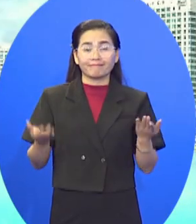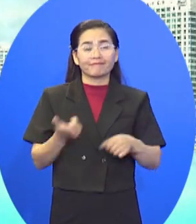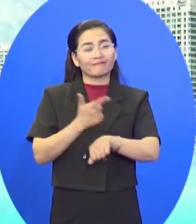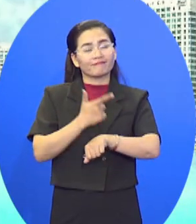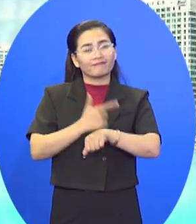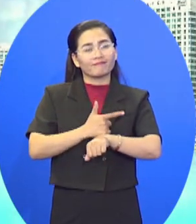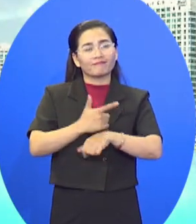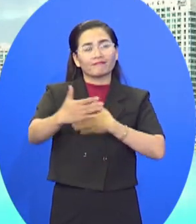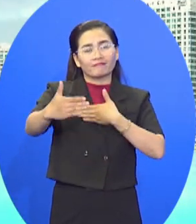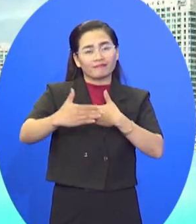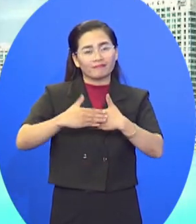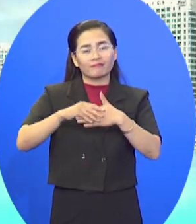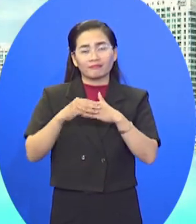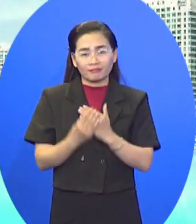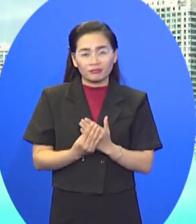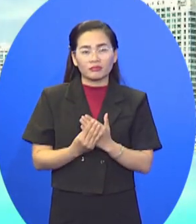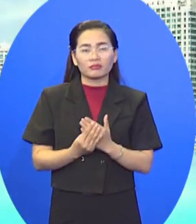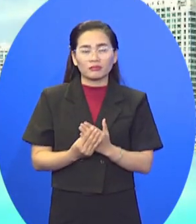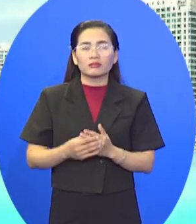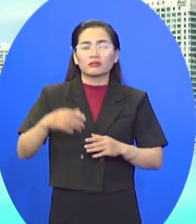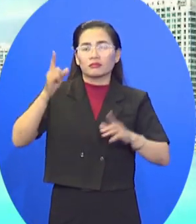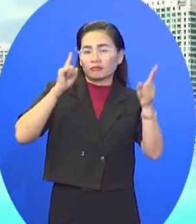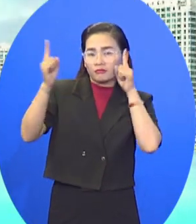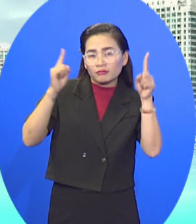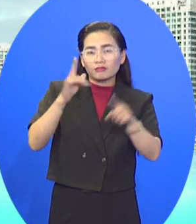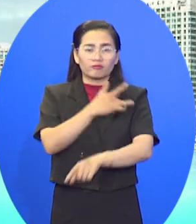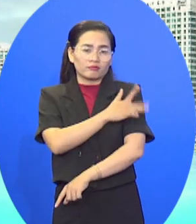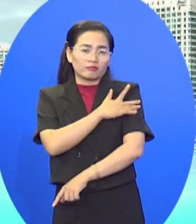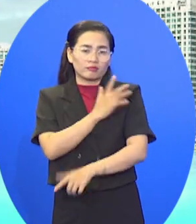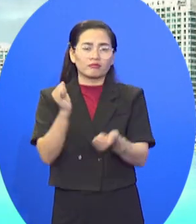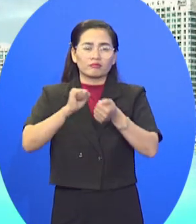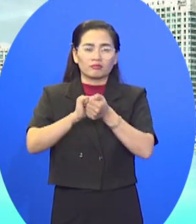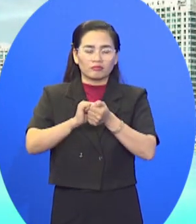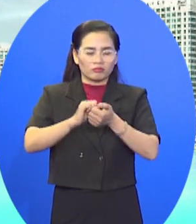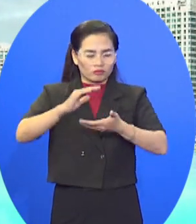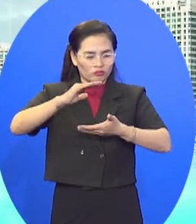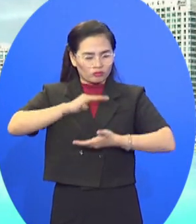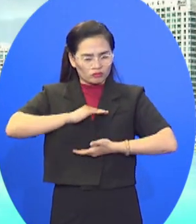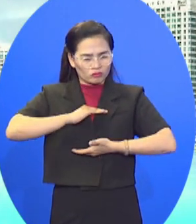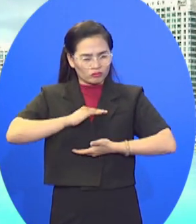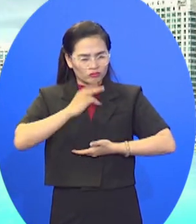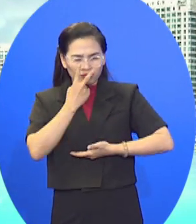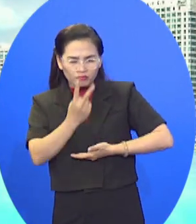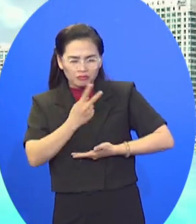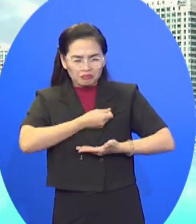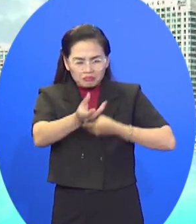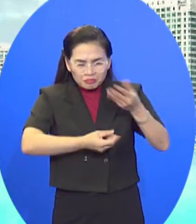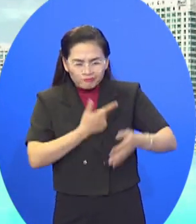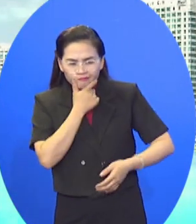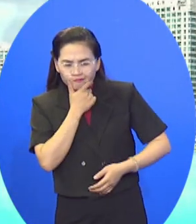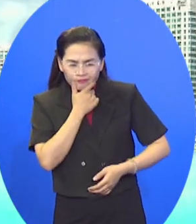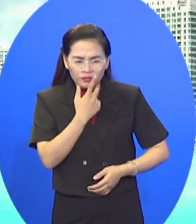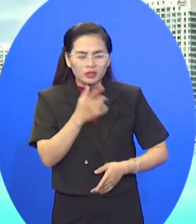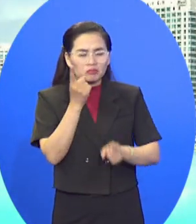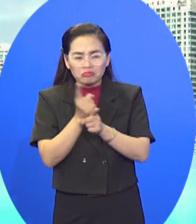trong giai đoạn cuối năm và đầu năm mới nhà chức trách Thái Lan Đang phối hợp kiểm tra các vỏ quà bày bán trên thị trường nhằm đảm bảo các sản phẩm đáp ứng